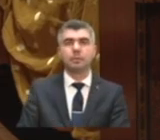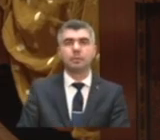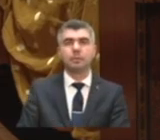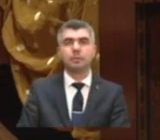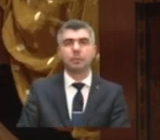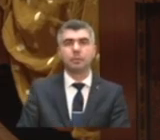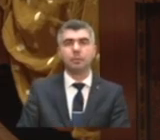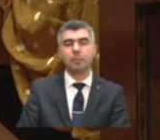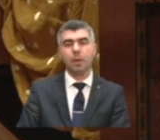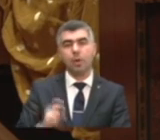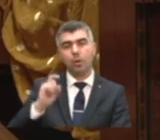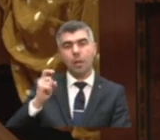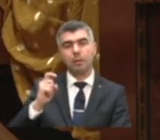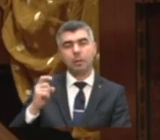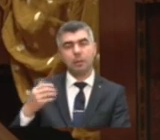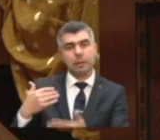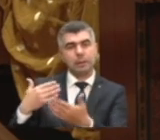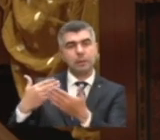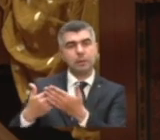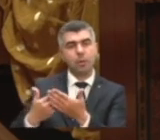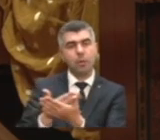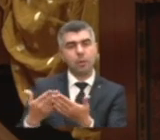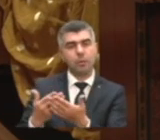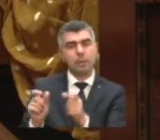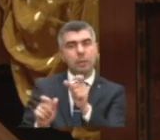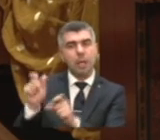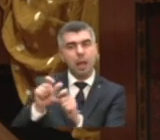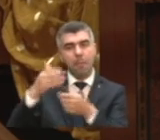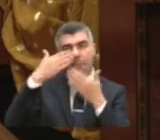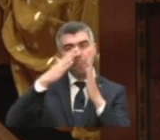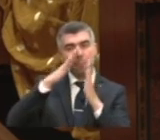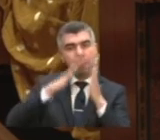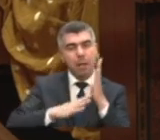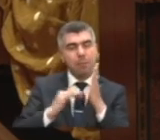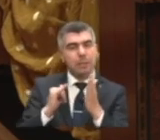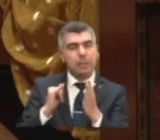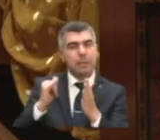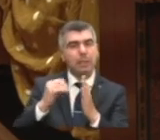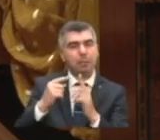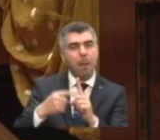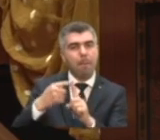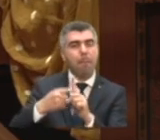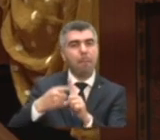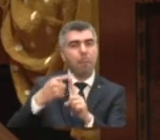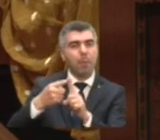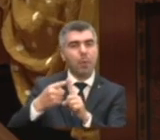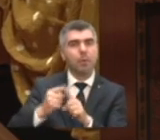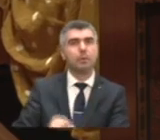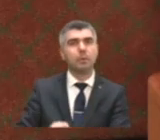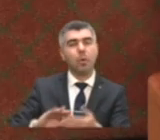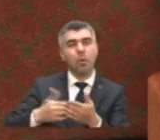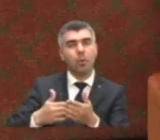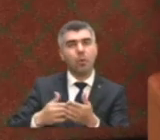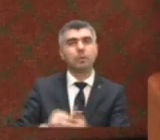منذ شهور مسلسل ضرب القدرة الشرائية للمغاربة في استمرار متواصل عبر الزحف